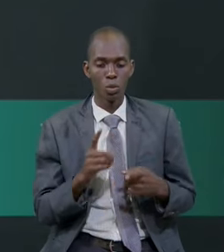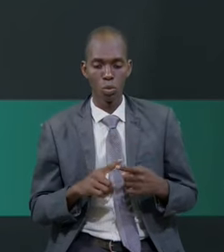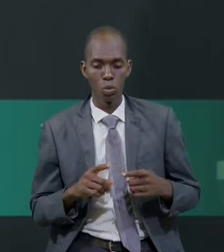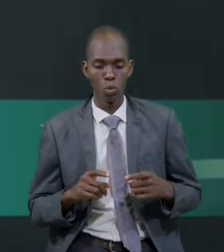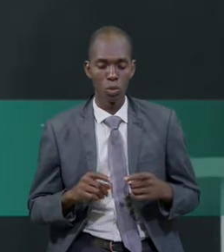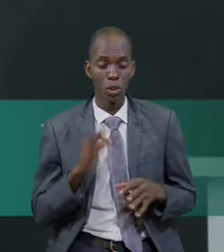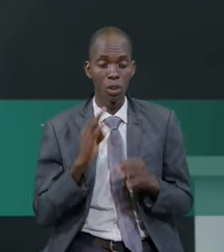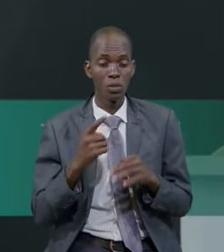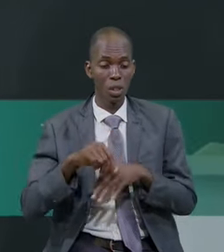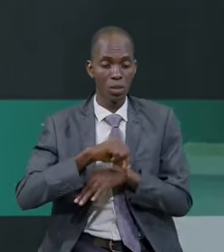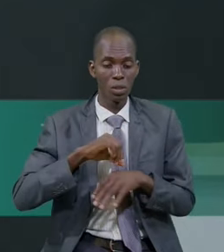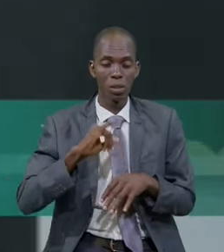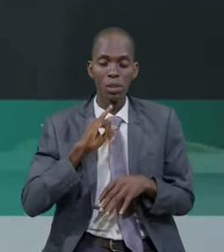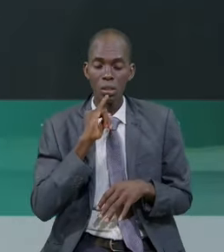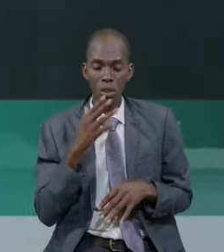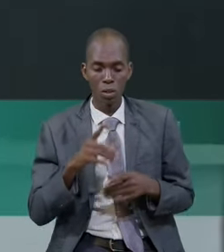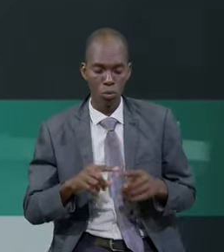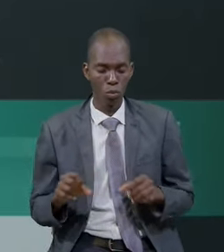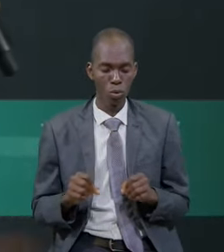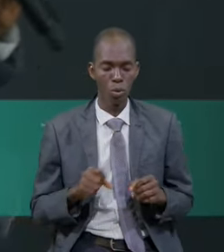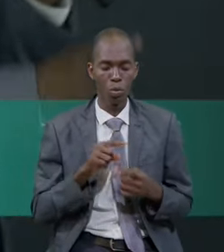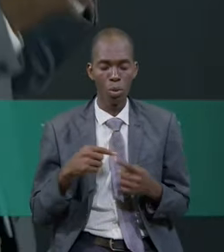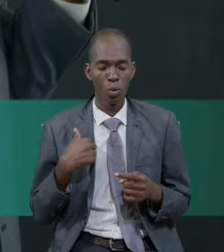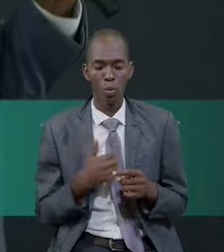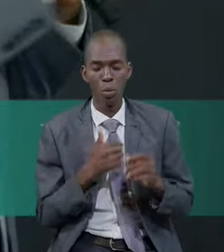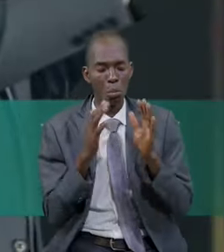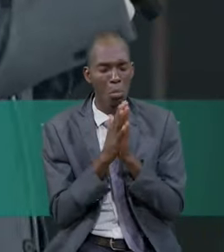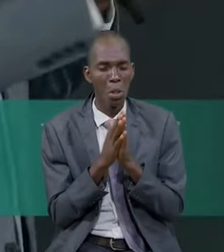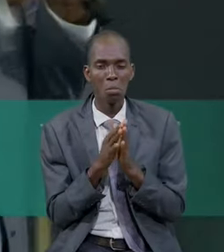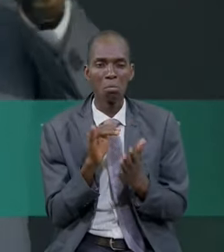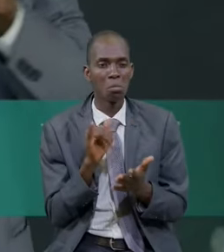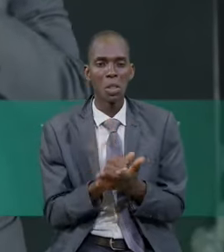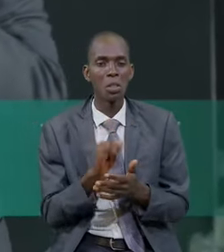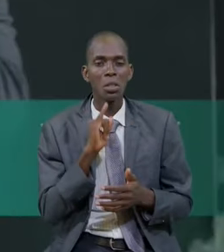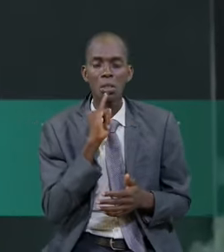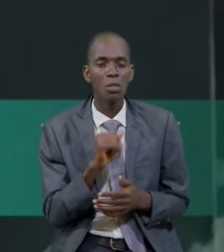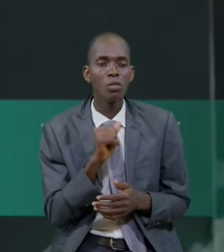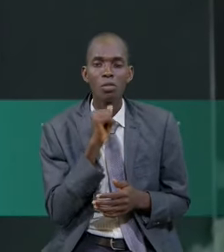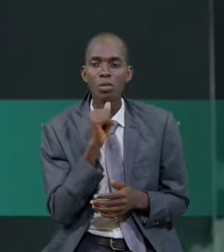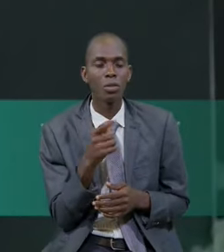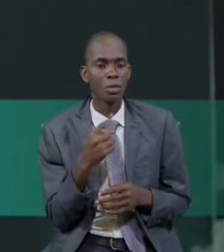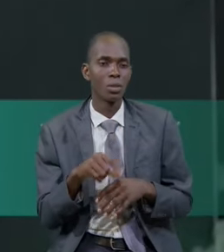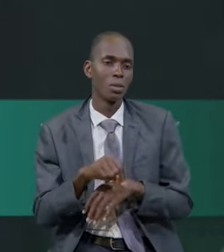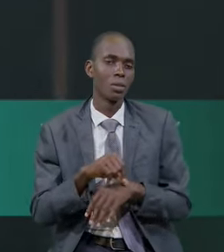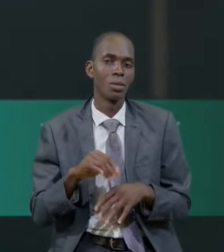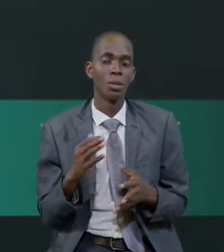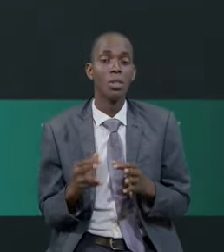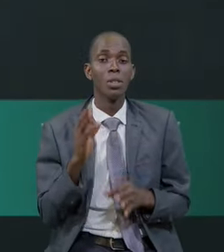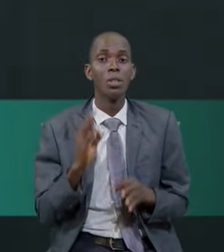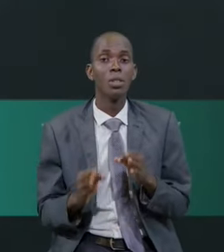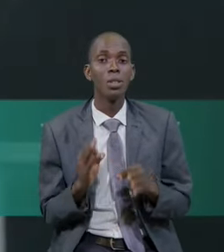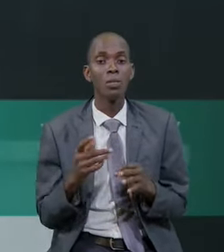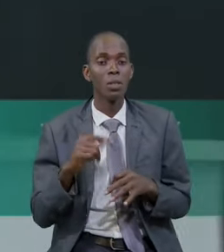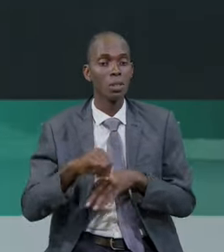ne transforme personne. Si l'onction, c'est seulement pour courir,